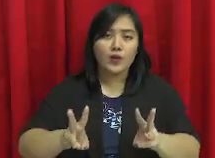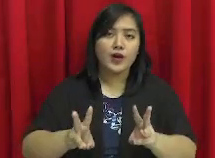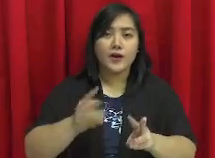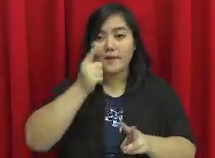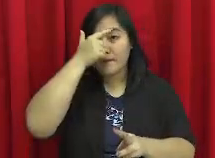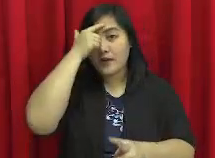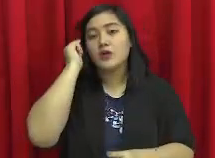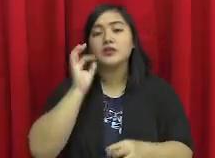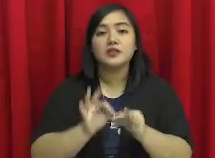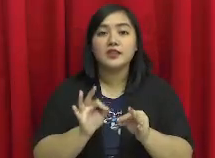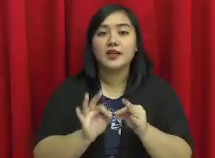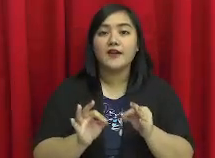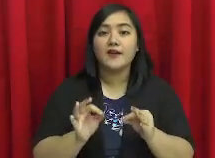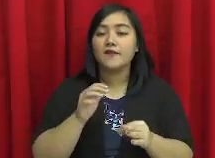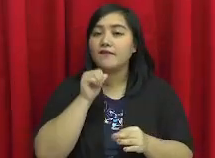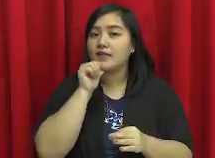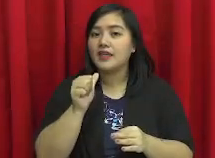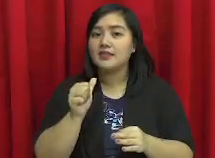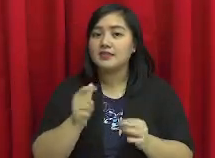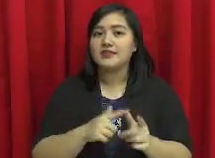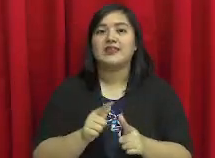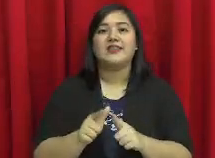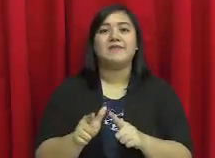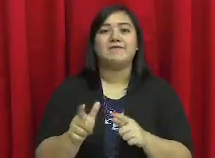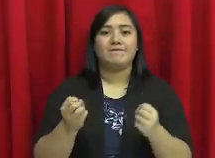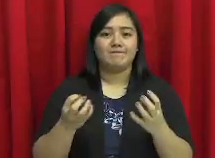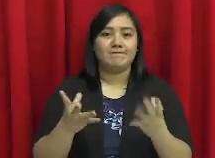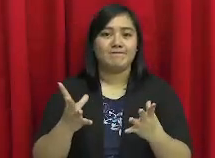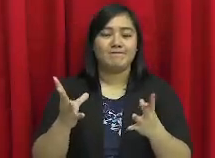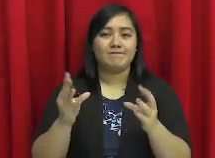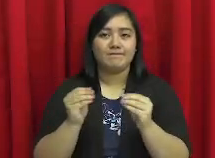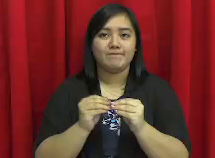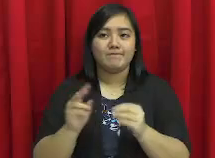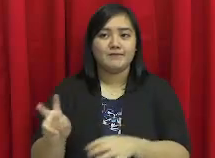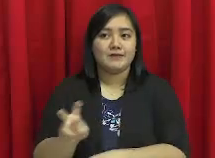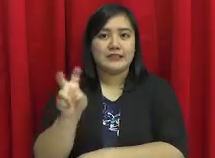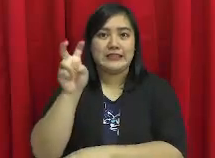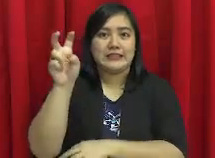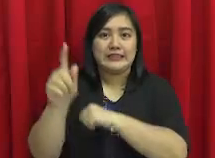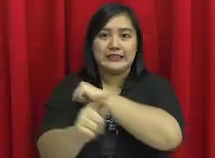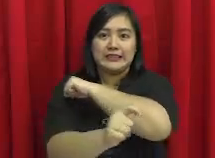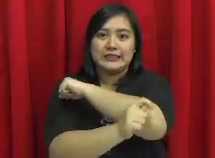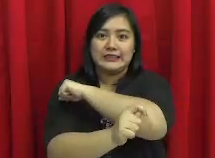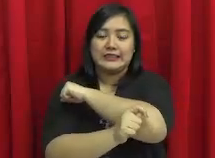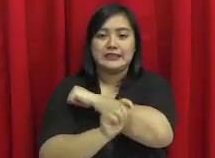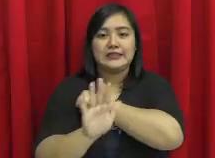sa inyo, marami pang serpent ang makakapag-tempt sa asawa ninyo at